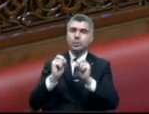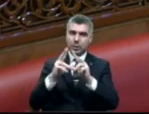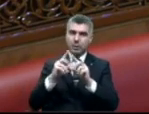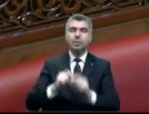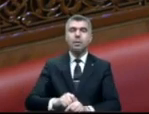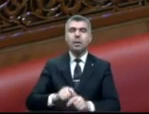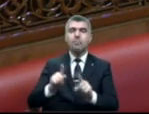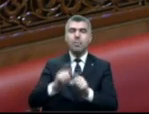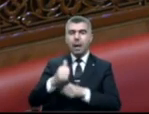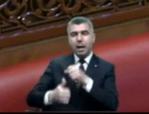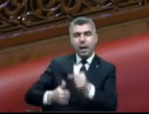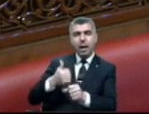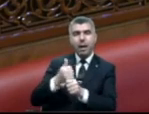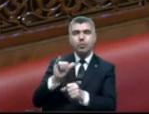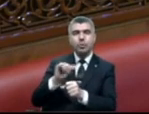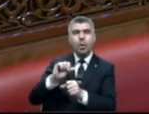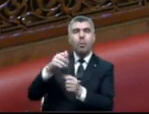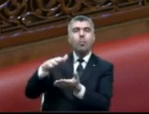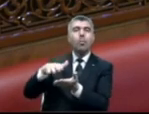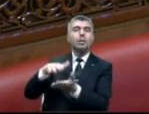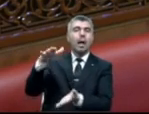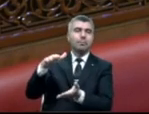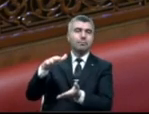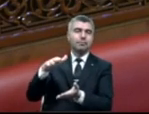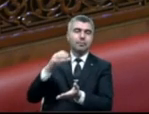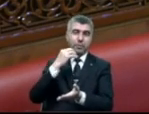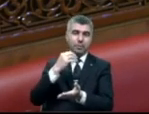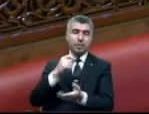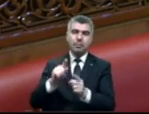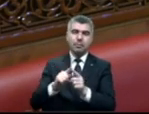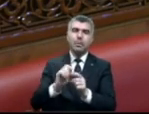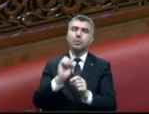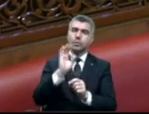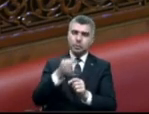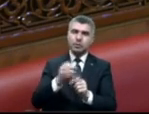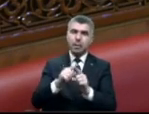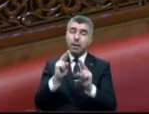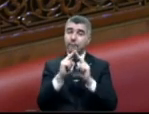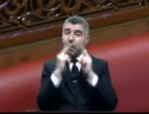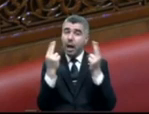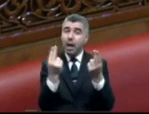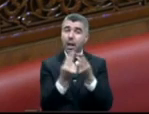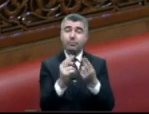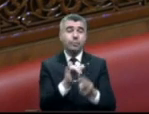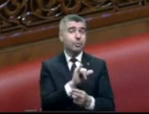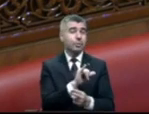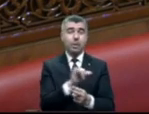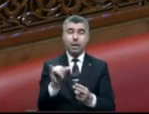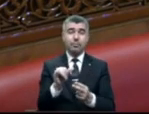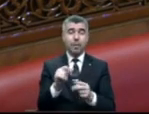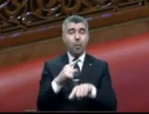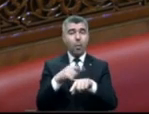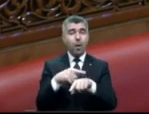خلل في تزويد هذا العام هو الغاز الطبيعي. وكما تعلمون تم حل المسألة رغم الأزمة العالمية غير مسبوقة في وقت